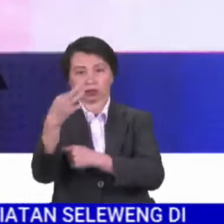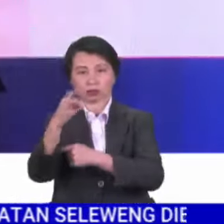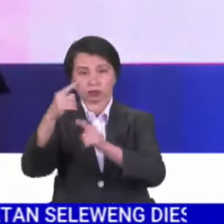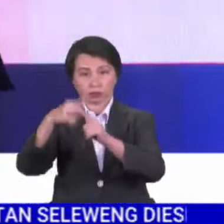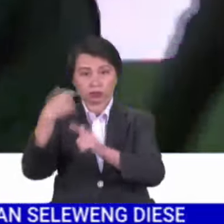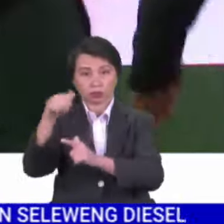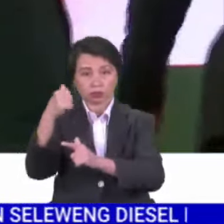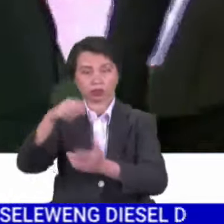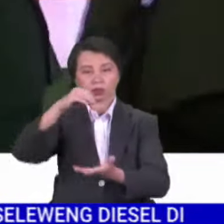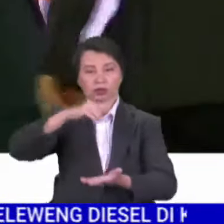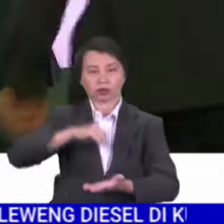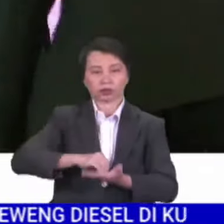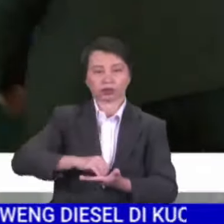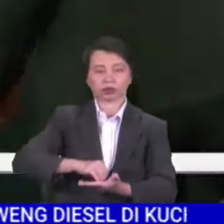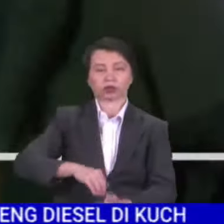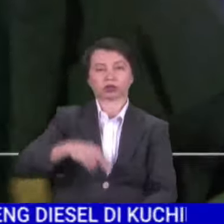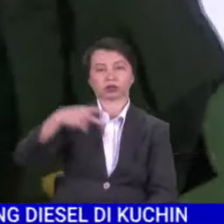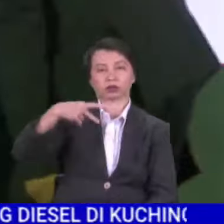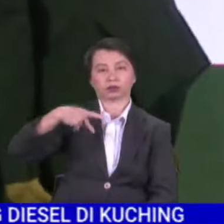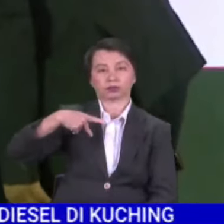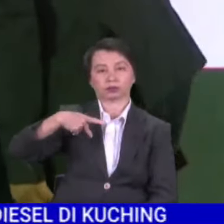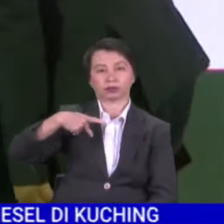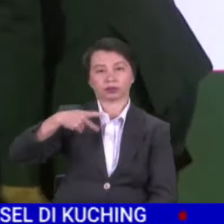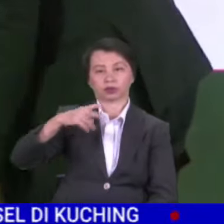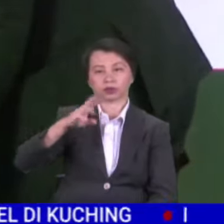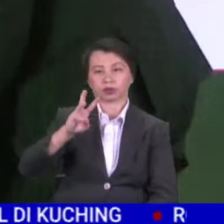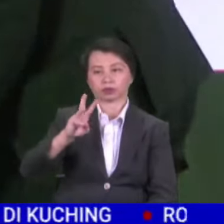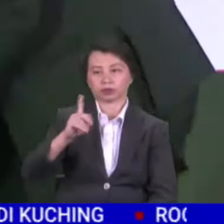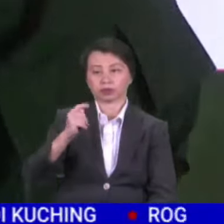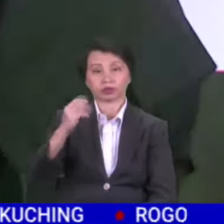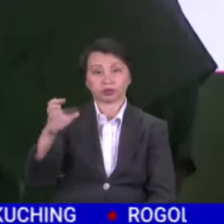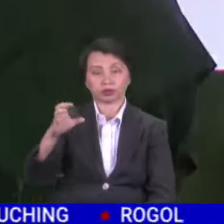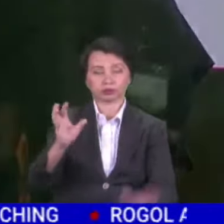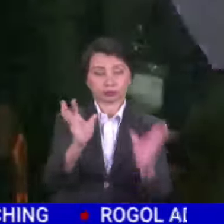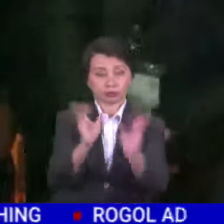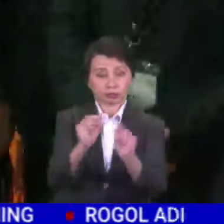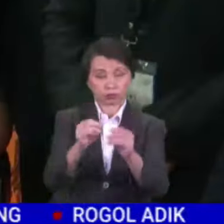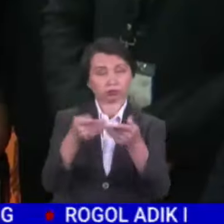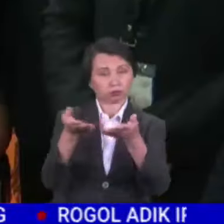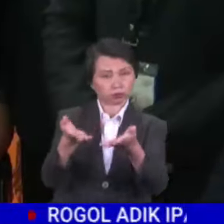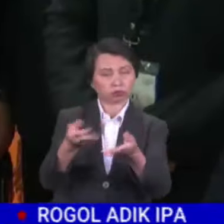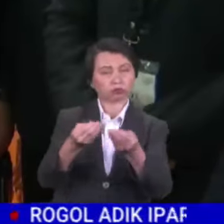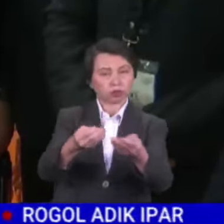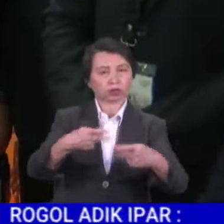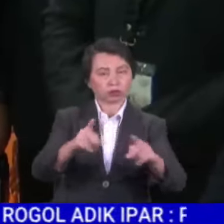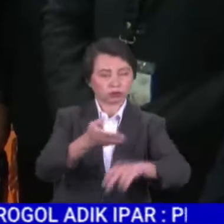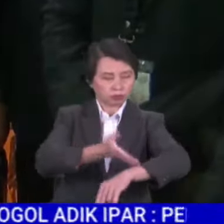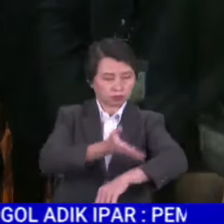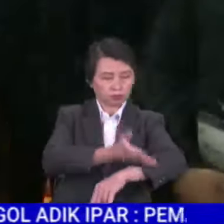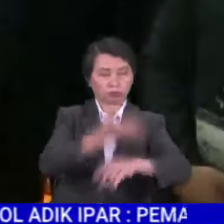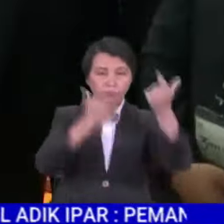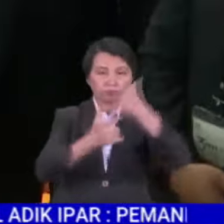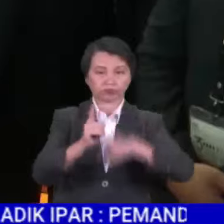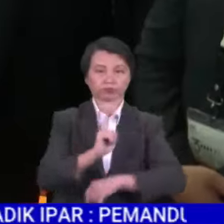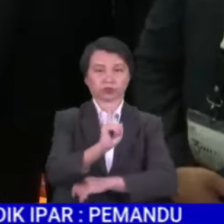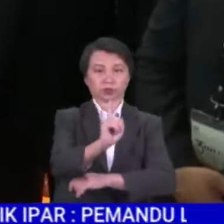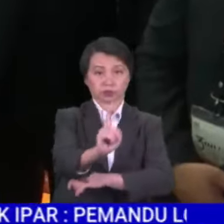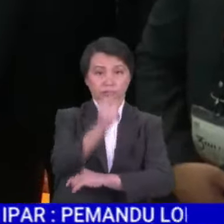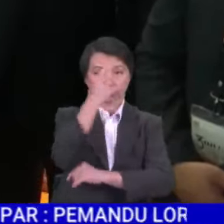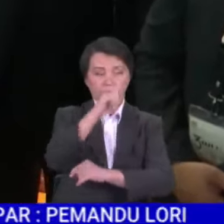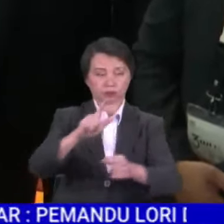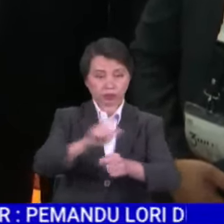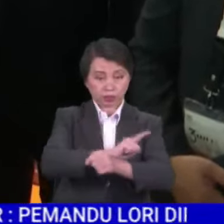Oktober di Pusat Dagangan Dunia Kuala Lumpur WTC. Persidangan tersebut memberi peluang untuk memperkasa pelancongan Islam